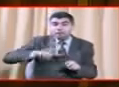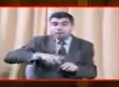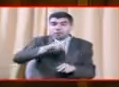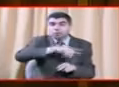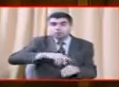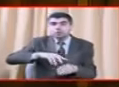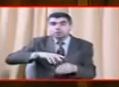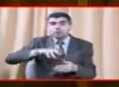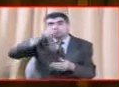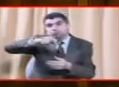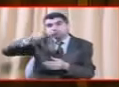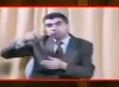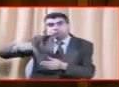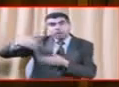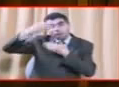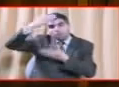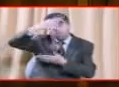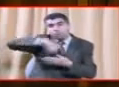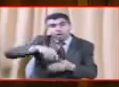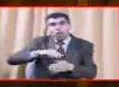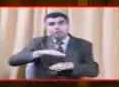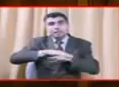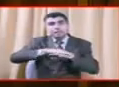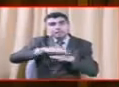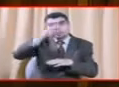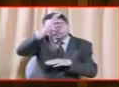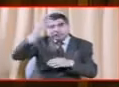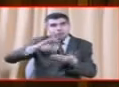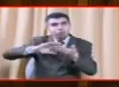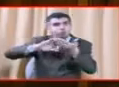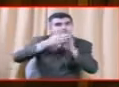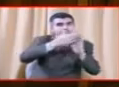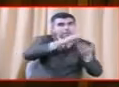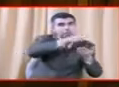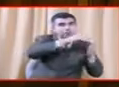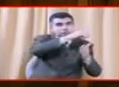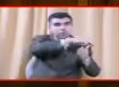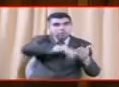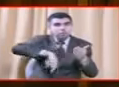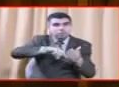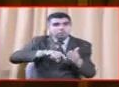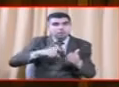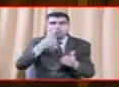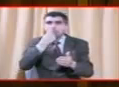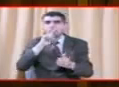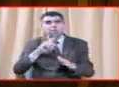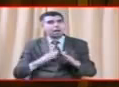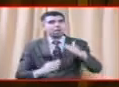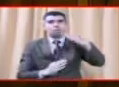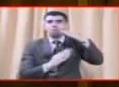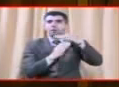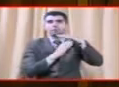المغربي كله بكل فئاته السياسيه طبقته السياسيه ومجتمعه المدني عبر على استنكاره لهذا الحادث